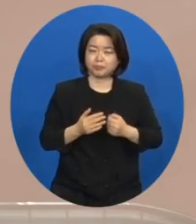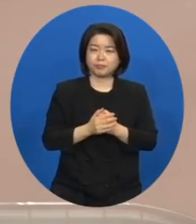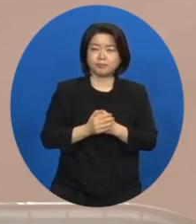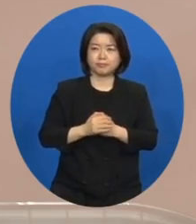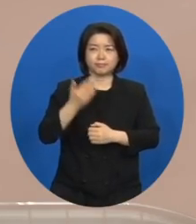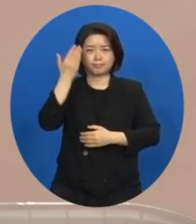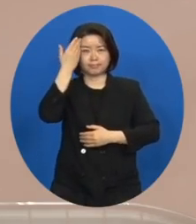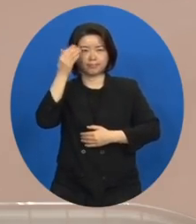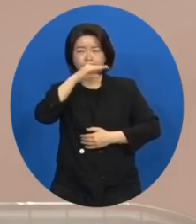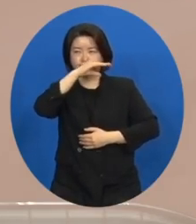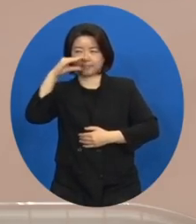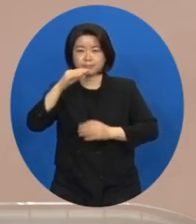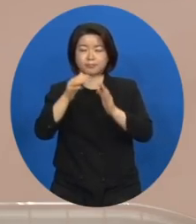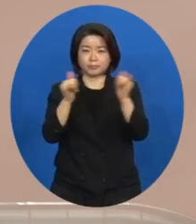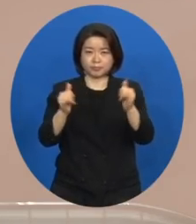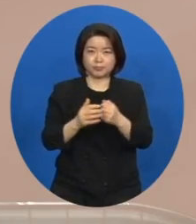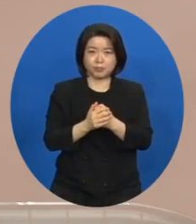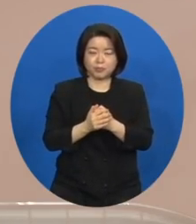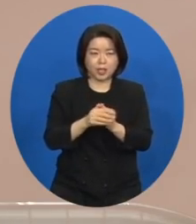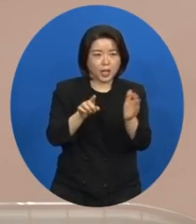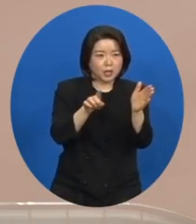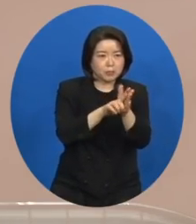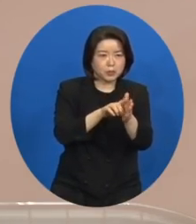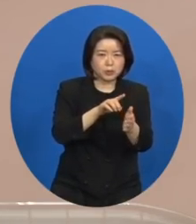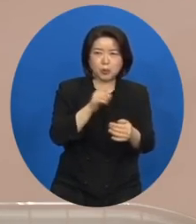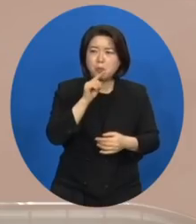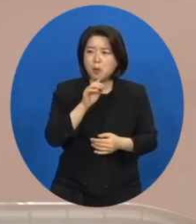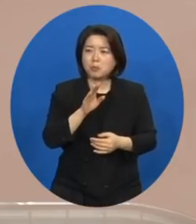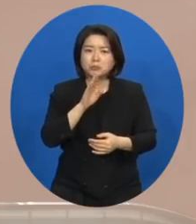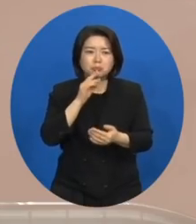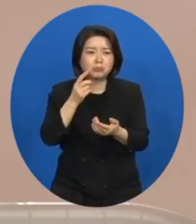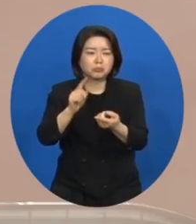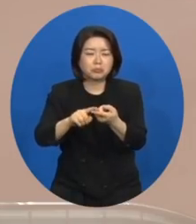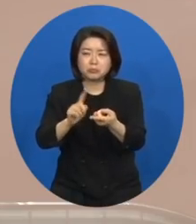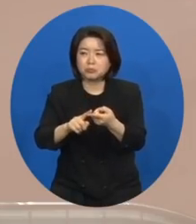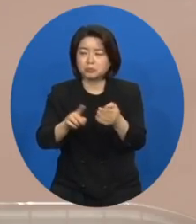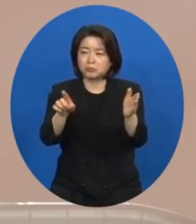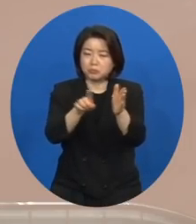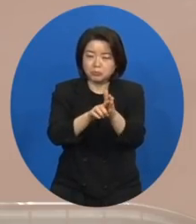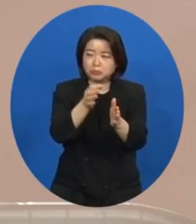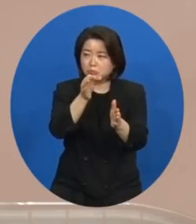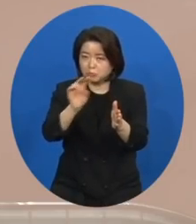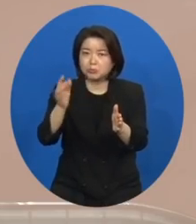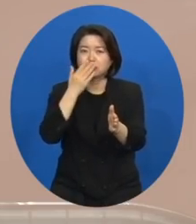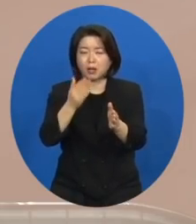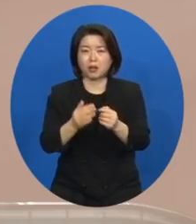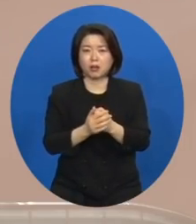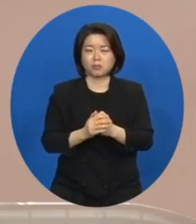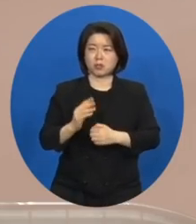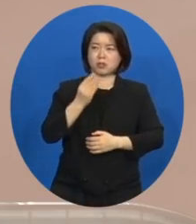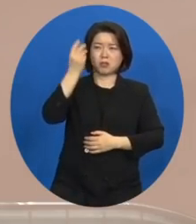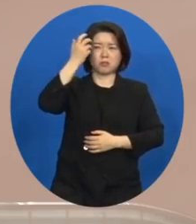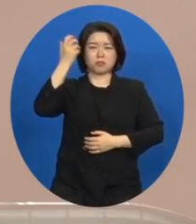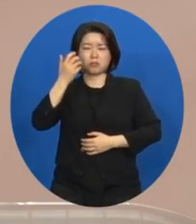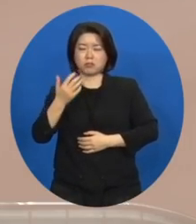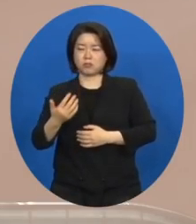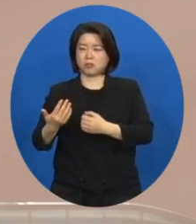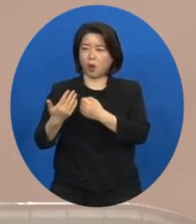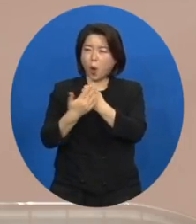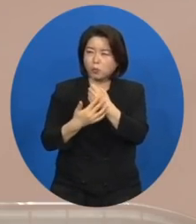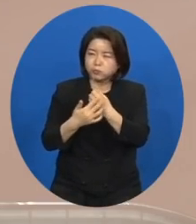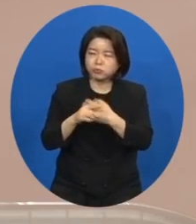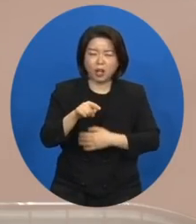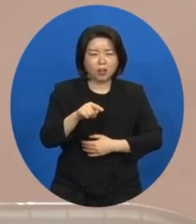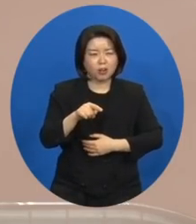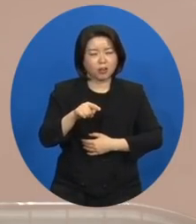스타일이라 믿어도 어떻게 합리적으로 뭔가 이해가 되어야 믿지 뭔가 성령이 역사 라던가 뭐 의 라던가 잘게